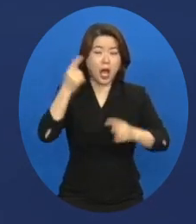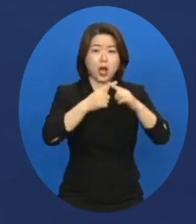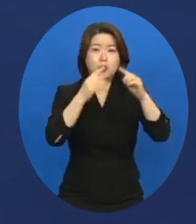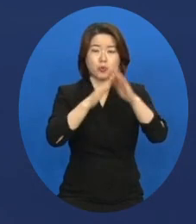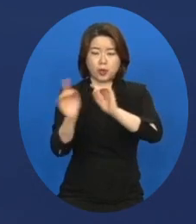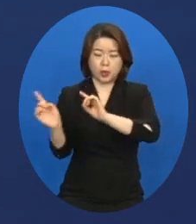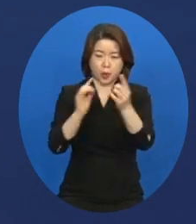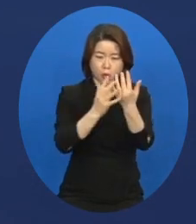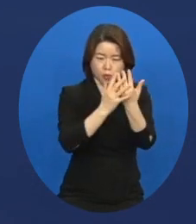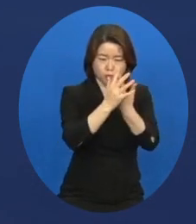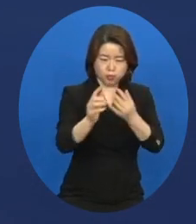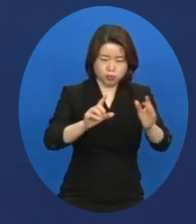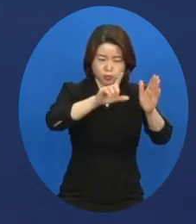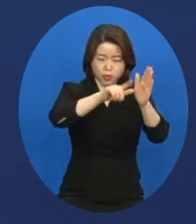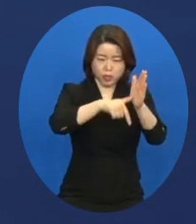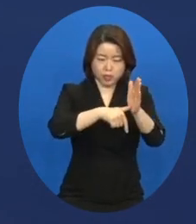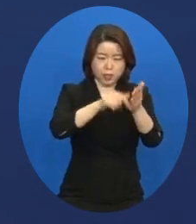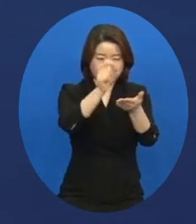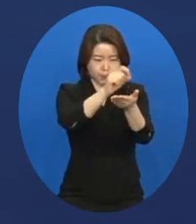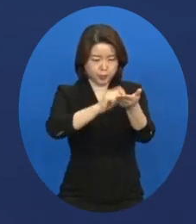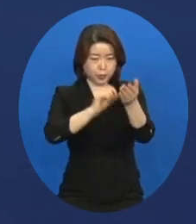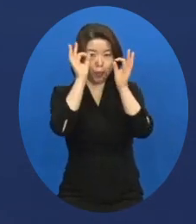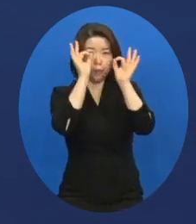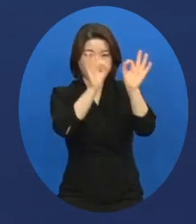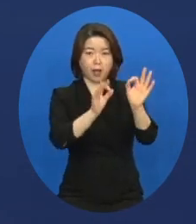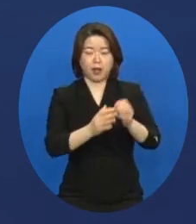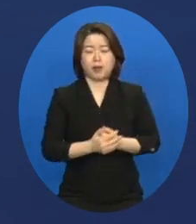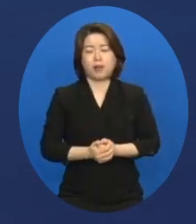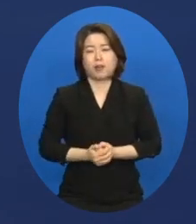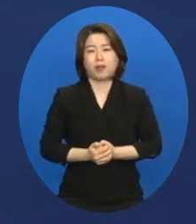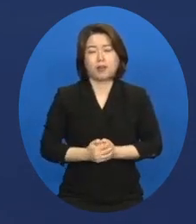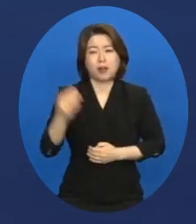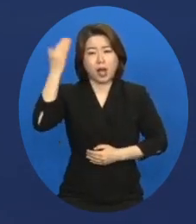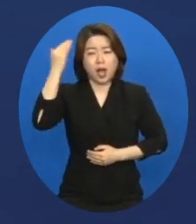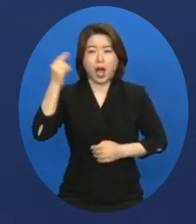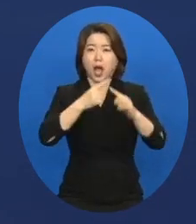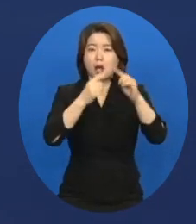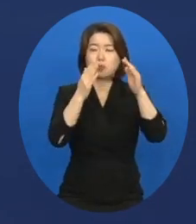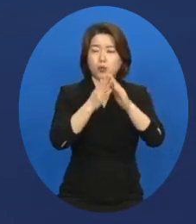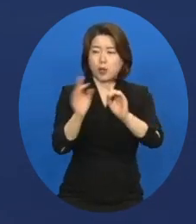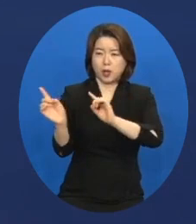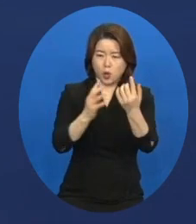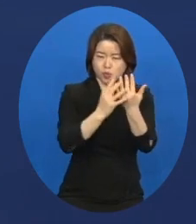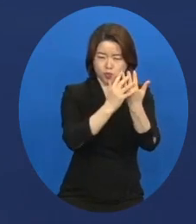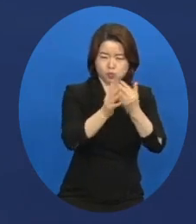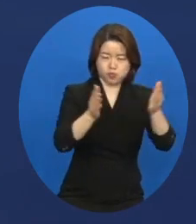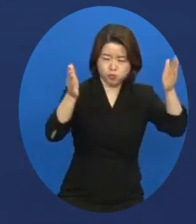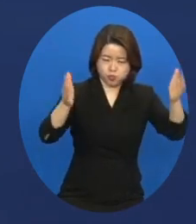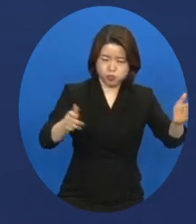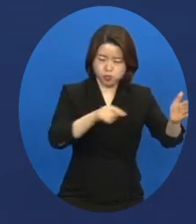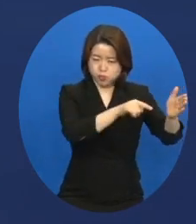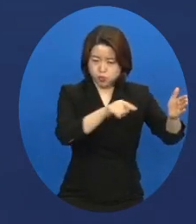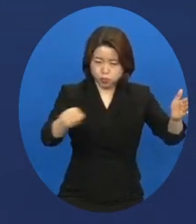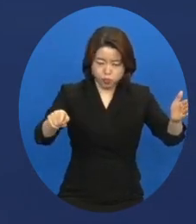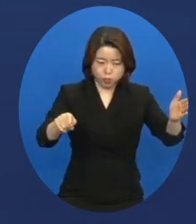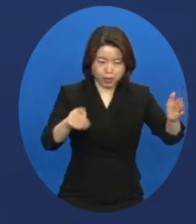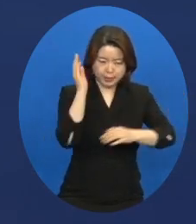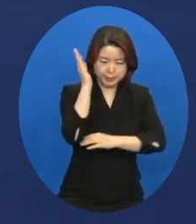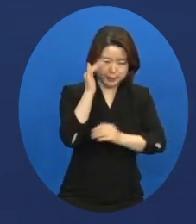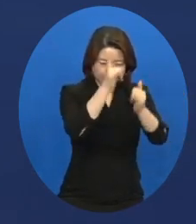기록을 읽게 되었습니다. 저는 그 한국교회 부흥의 시대 때 있었던 그런 여러 일들을